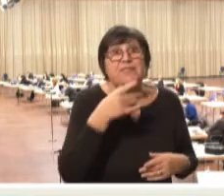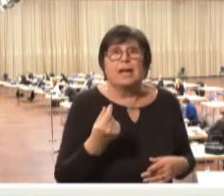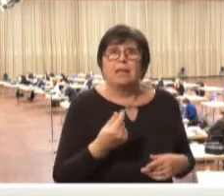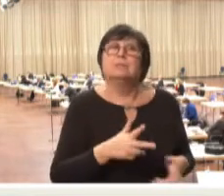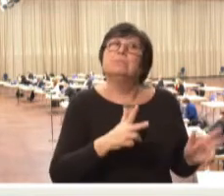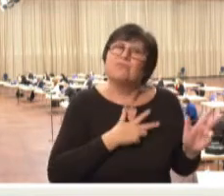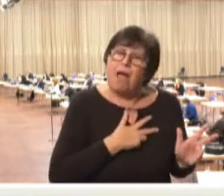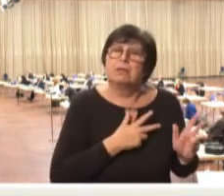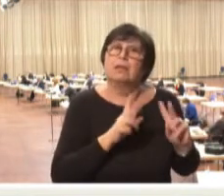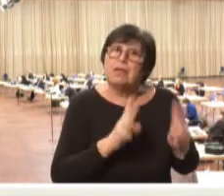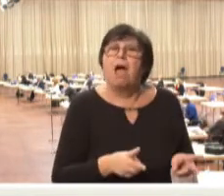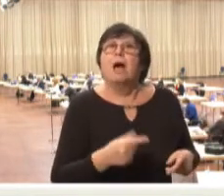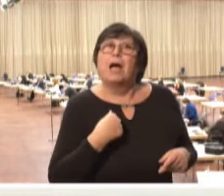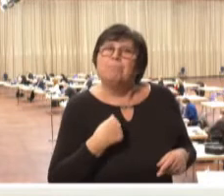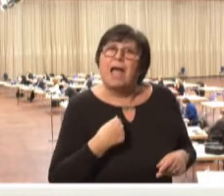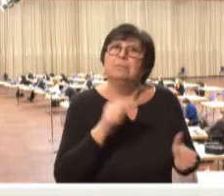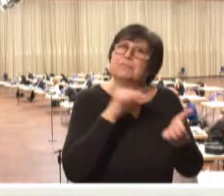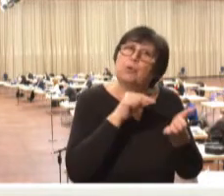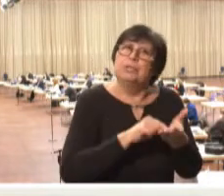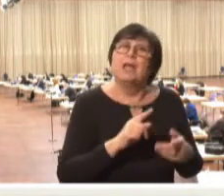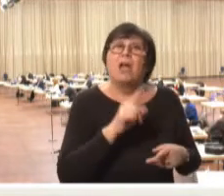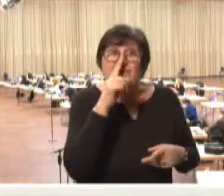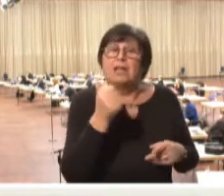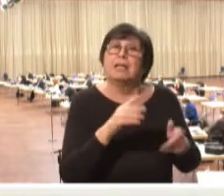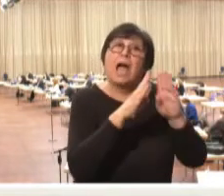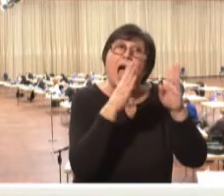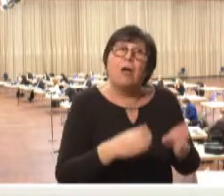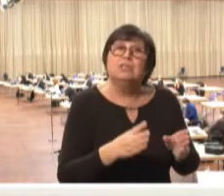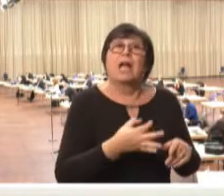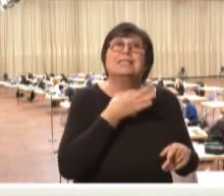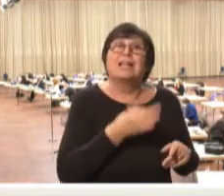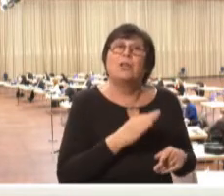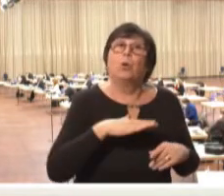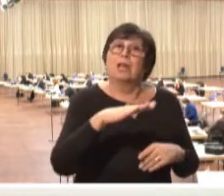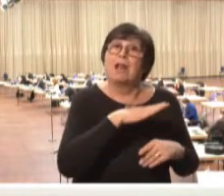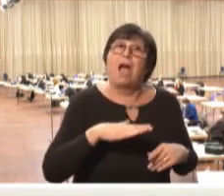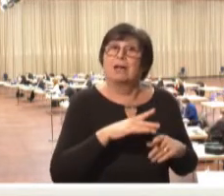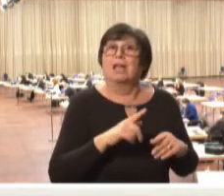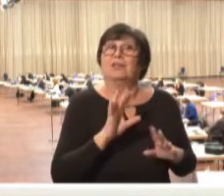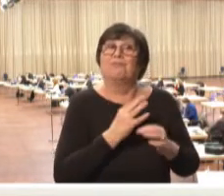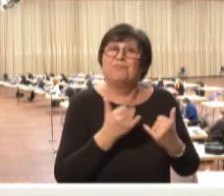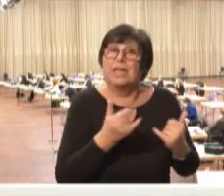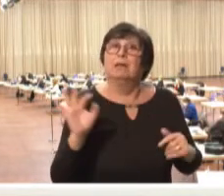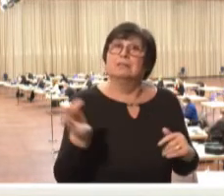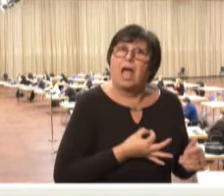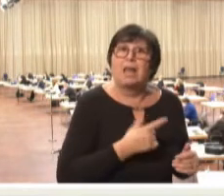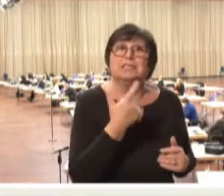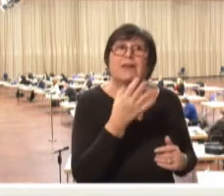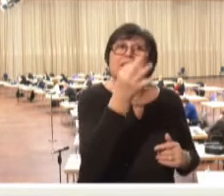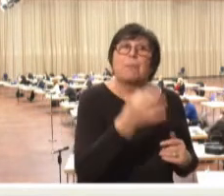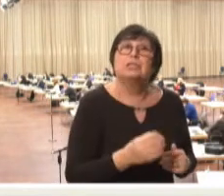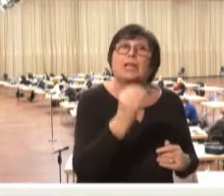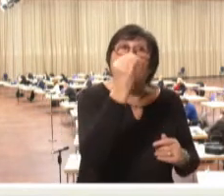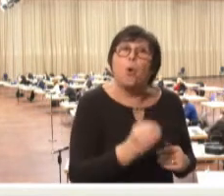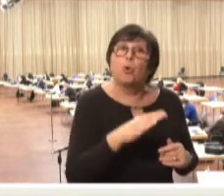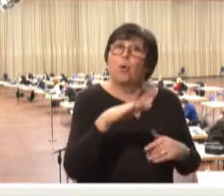wahr. Aber das war auch immer meine Argumentation. Wenn sich ein Haushaltsnotlageland wie das Saarland mittlerweile 20%